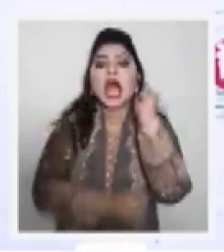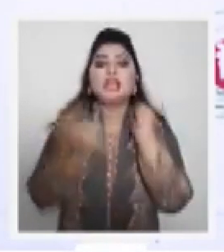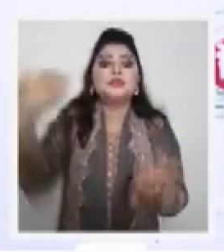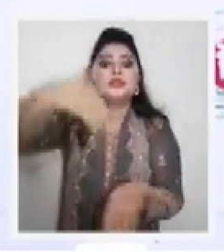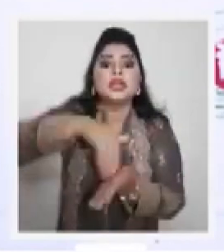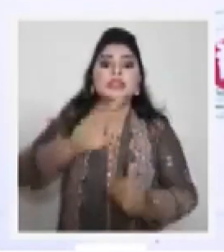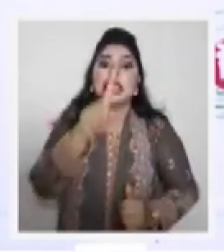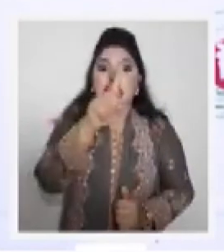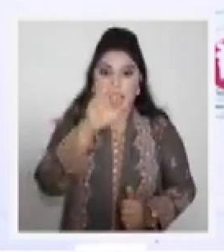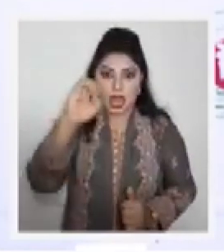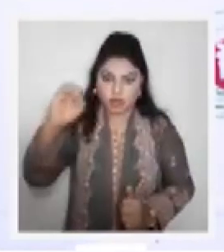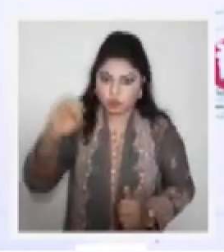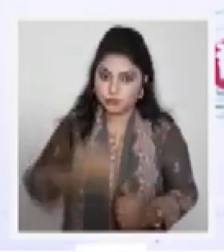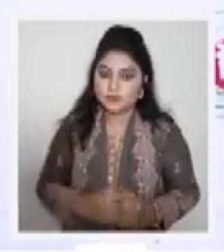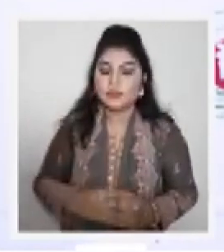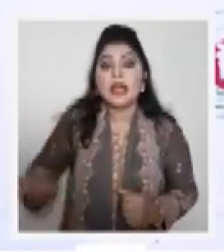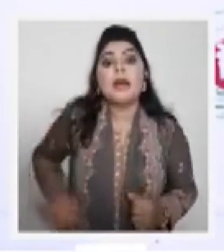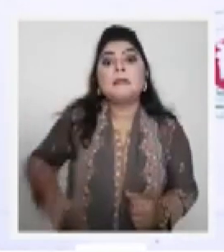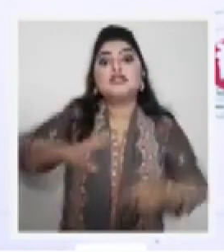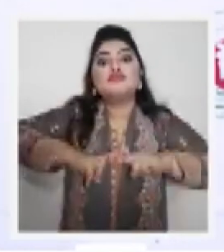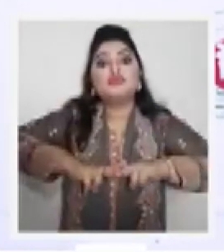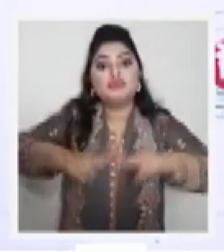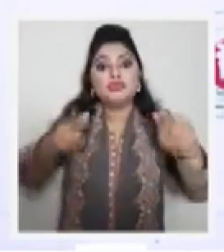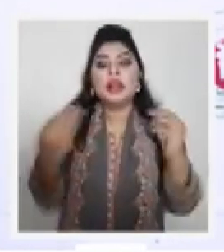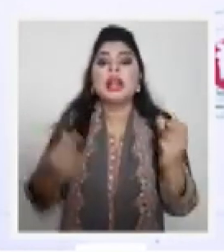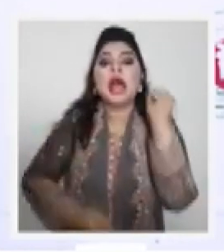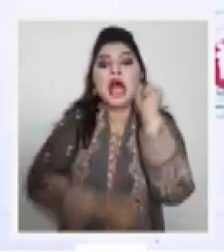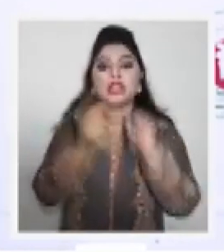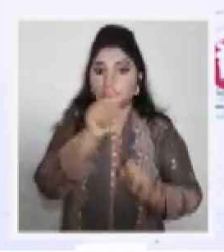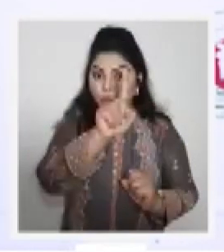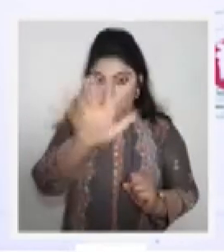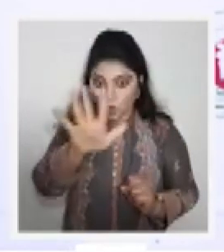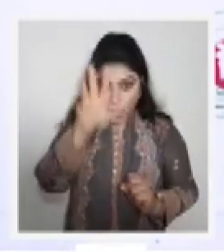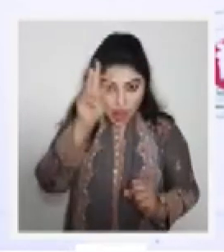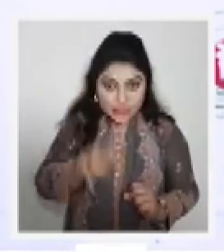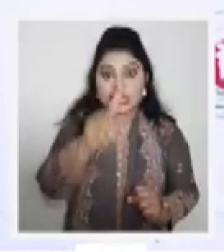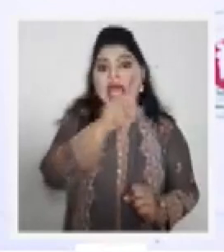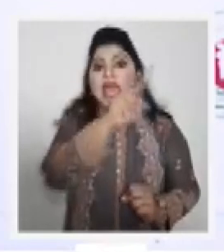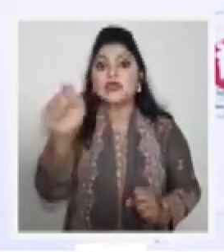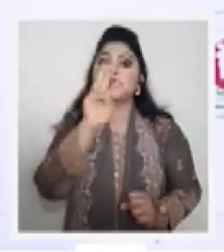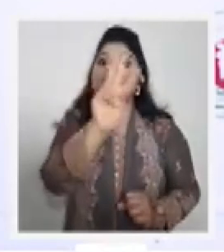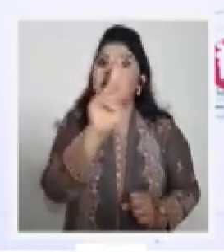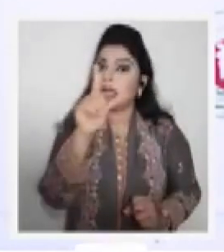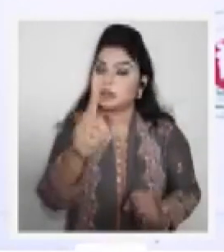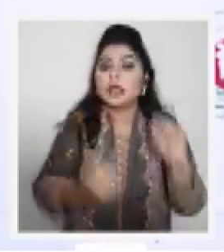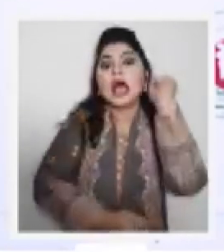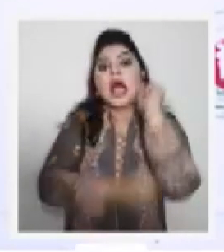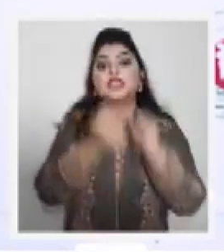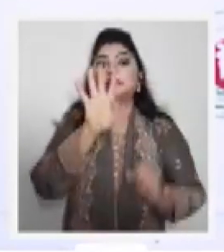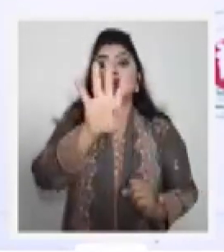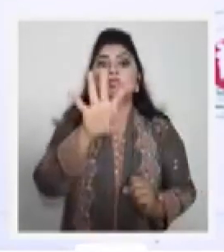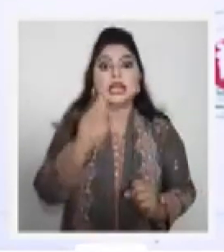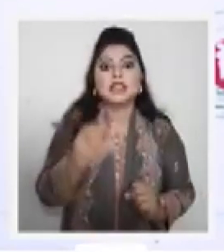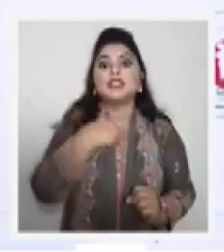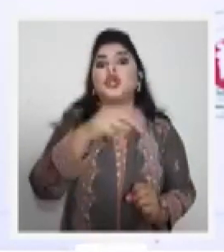আছে 1,888 জন এবং আইসিইউ শয্যায় সারা দেশের অন্যান্য হাসপাতালে রোগী ভর্তি আছেন 100 জন।